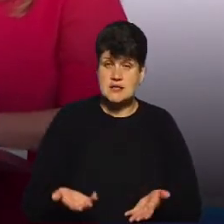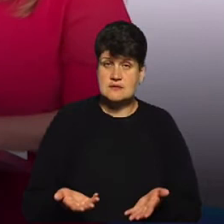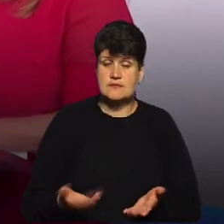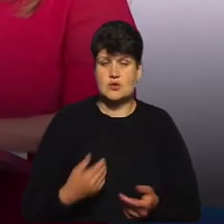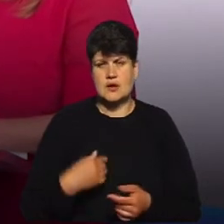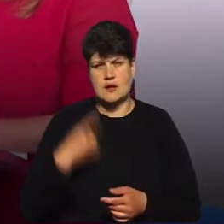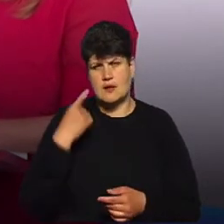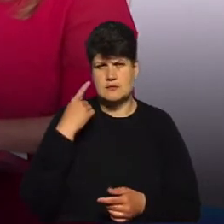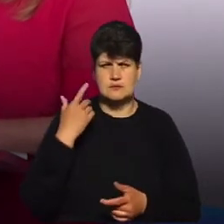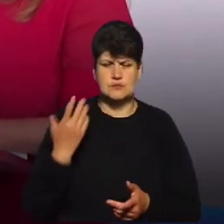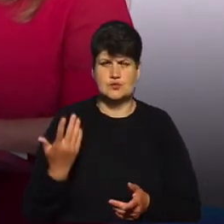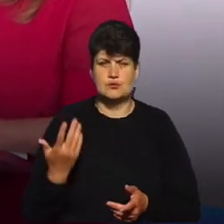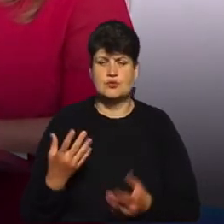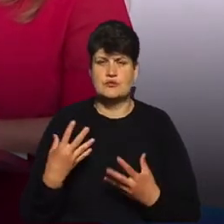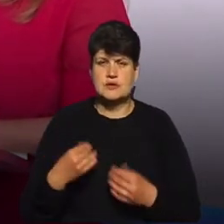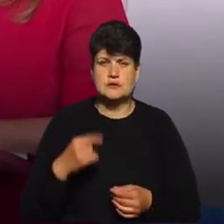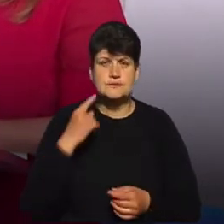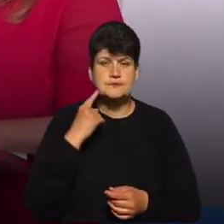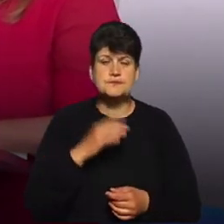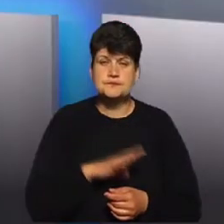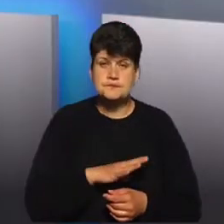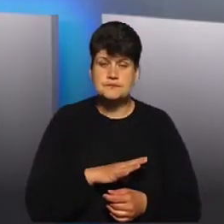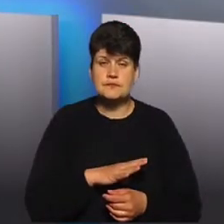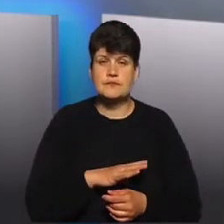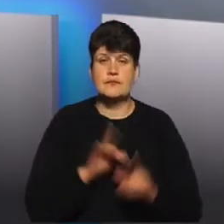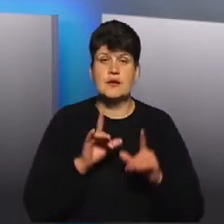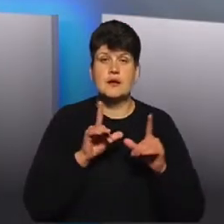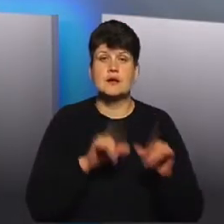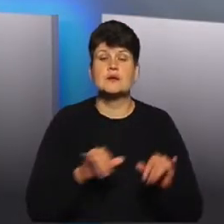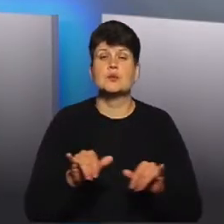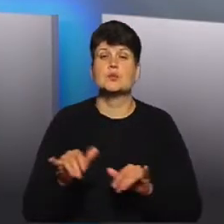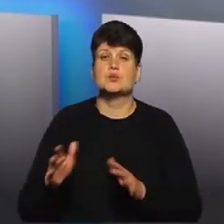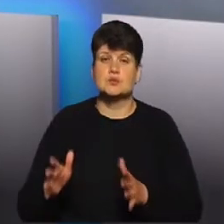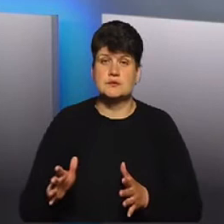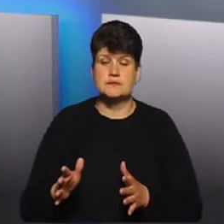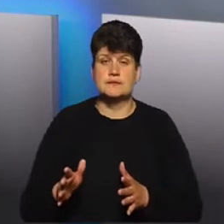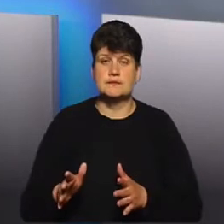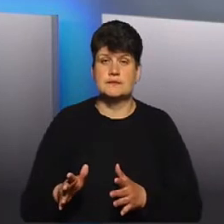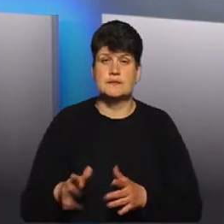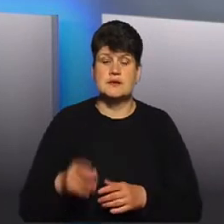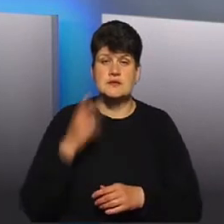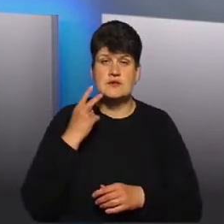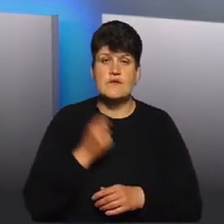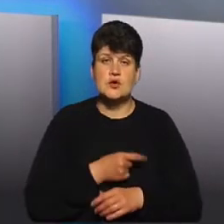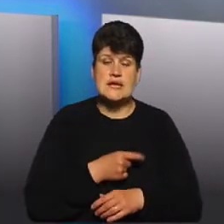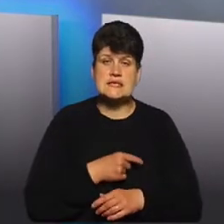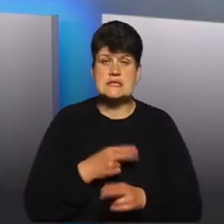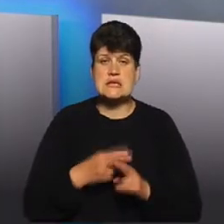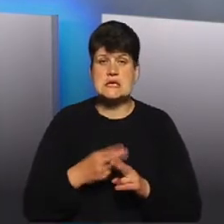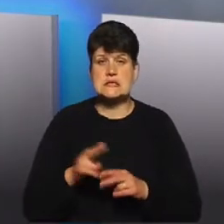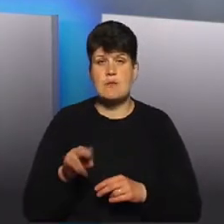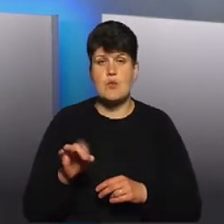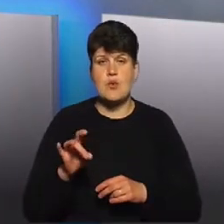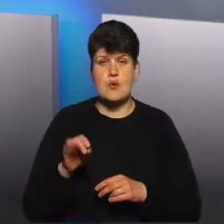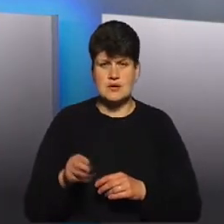чули, якщо там, не знаю, їхати десь… Куди в нас там традиційно в Одесу? Залізний порт, то вже ліпше трішки відкласти і поїхати